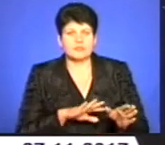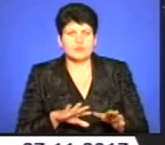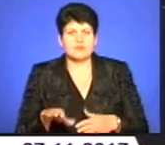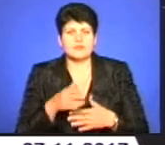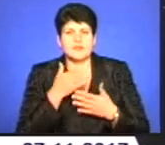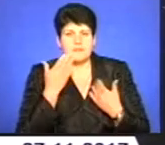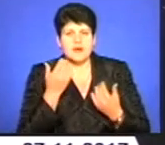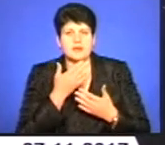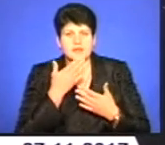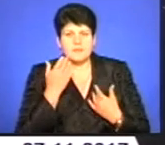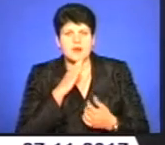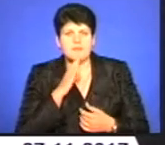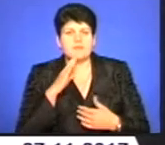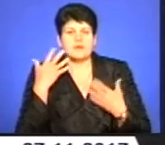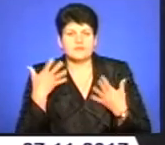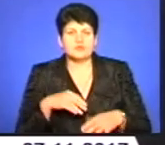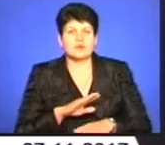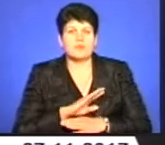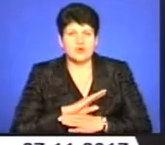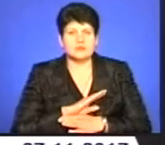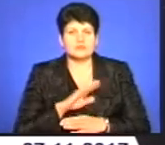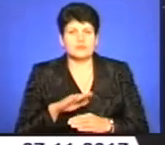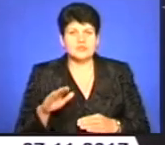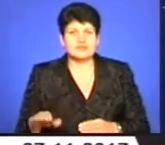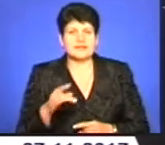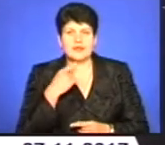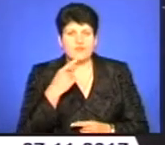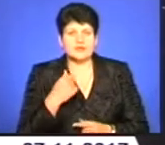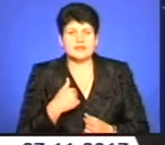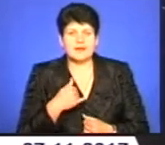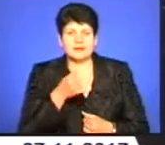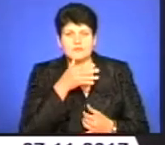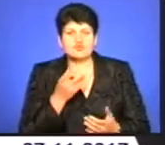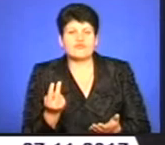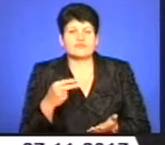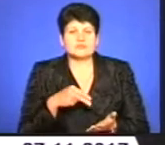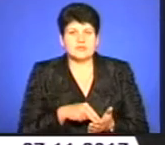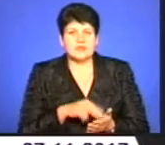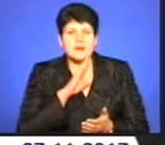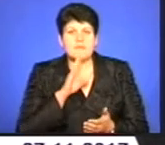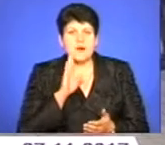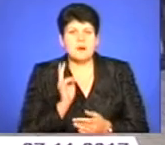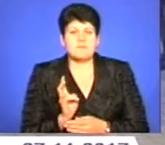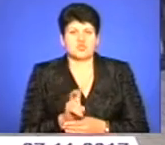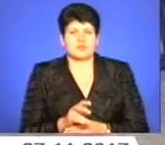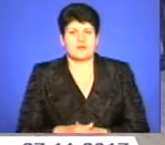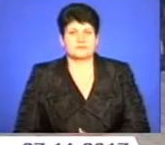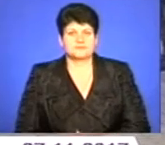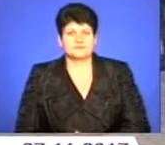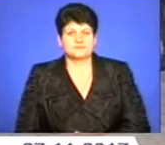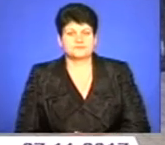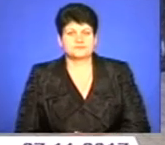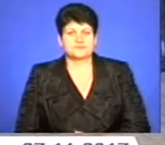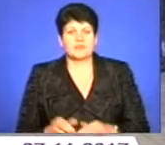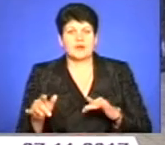нема мами. І думаю, все, каже, ми погинемо, бо каже, діти вже не говорять, і я, каже, не можу встати. І тут мама прийшла. До